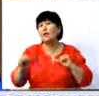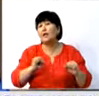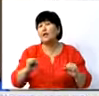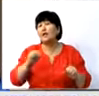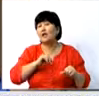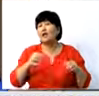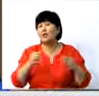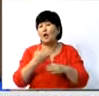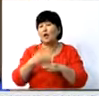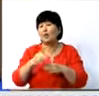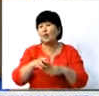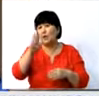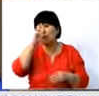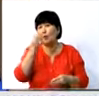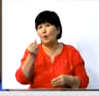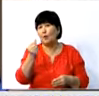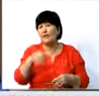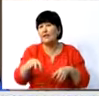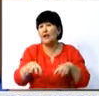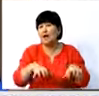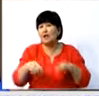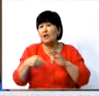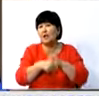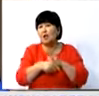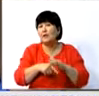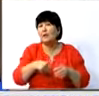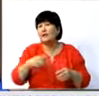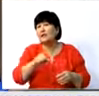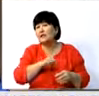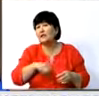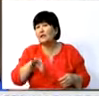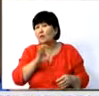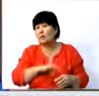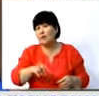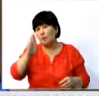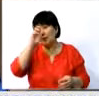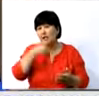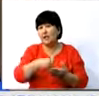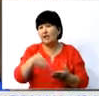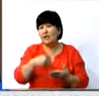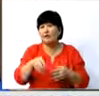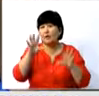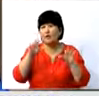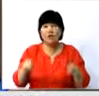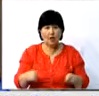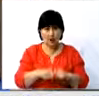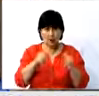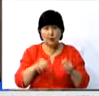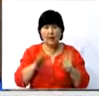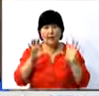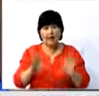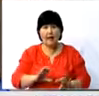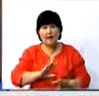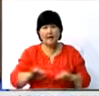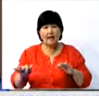мекемелер бөлінген бюджет қаражатының жымқыруы, мақсатсыз пайдалану, мемлекеттік сатып алу заңнамасын бұзу сияқты заңсыз